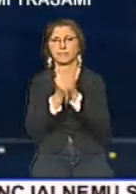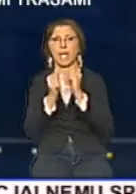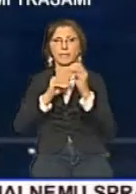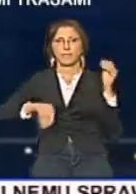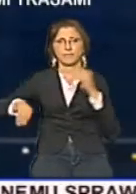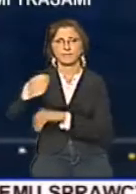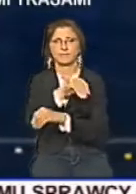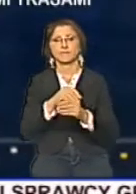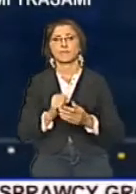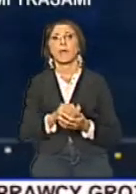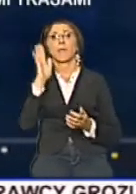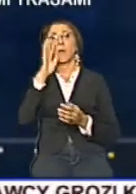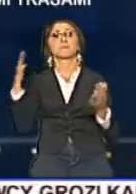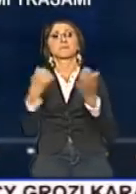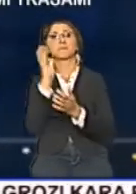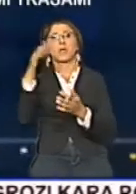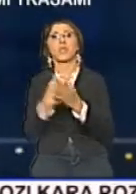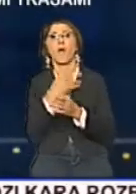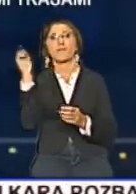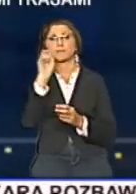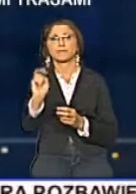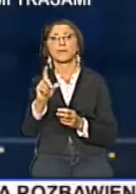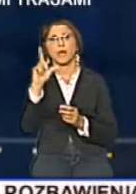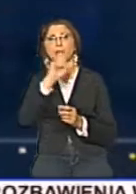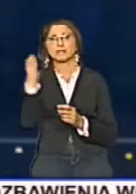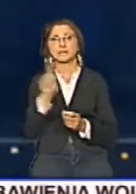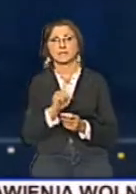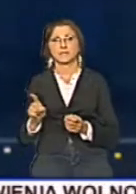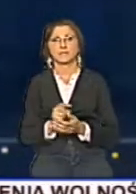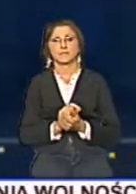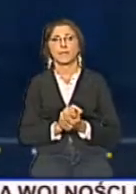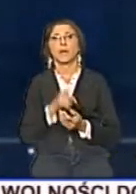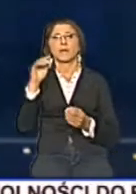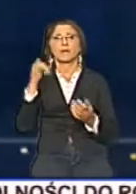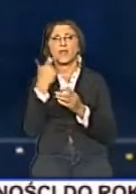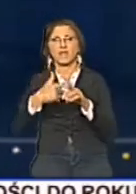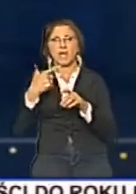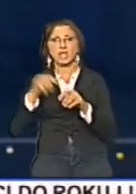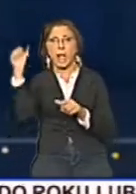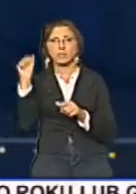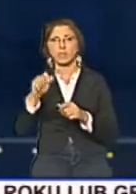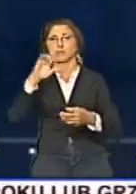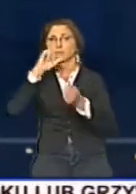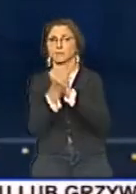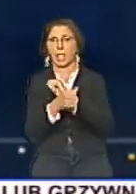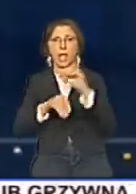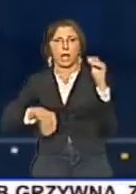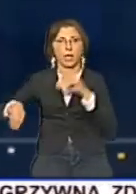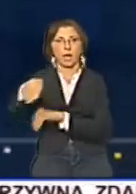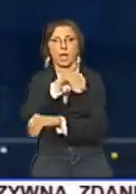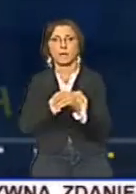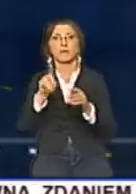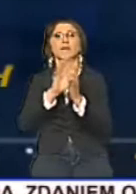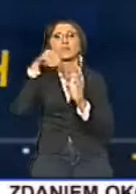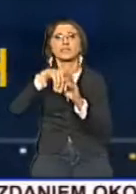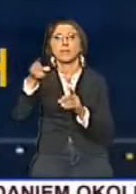jeździć zmienionymi trasami. Pojawi się też nowa linia zastępcza Z. Aż 20 autobusów zmieni swoje dotychczasowe trasy,